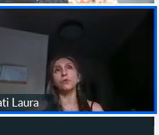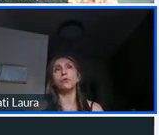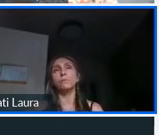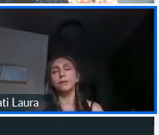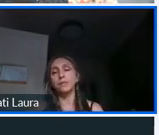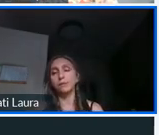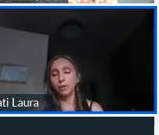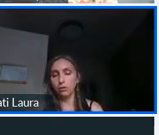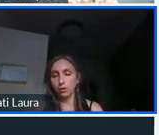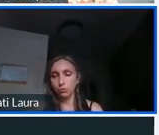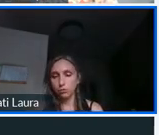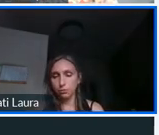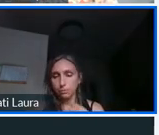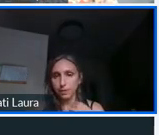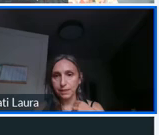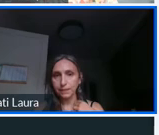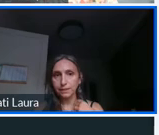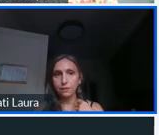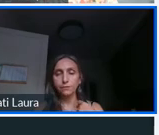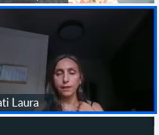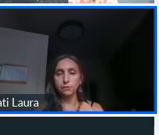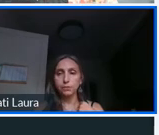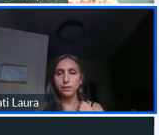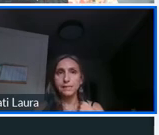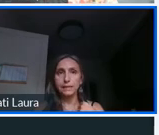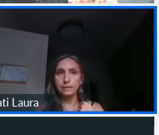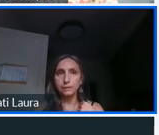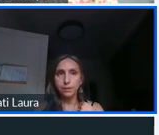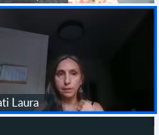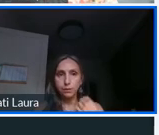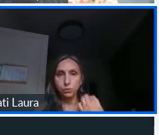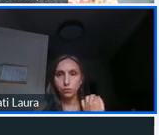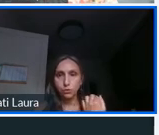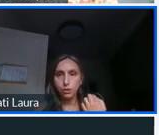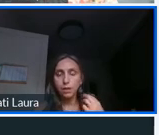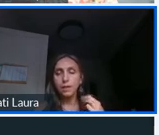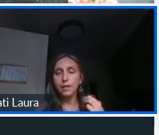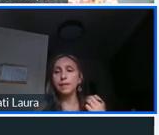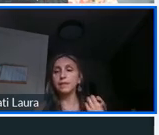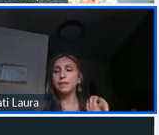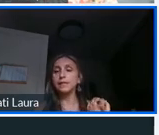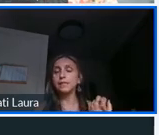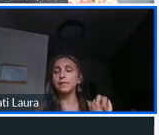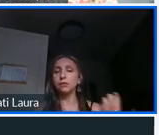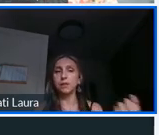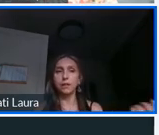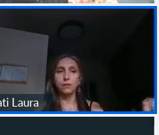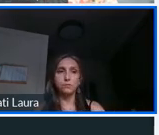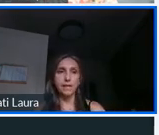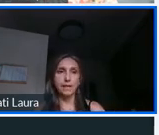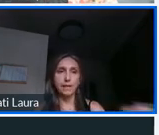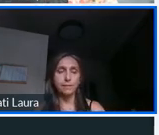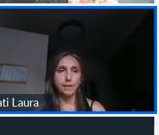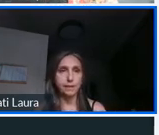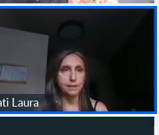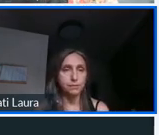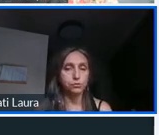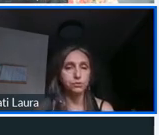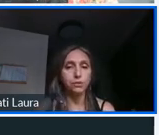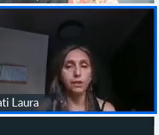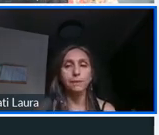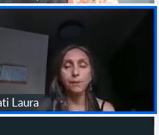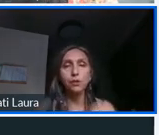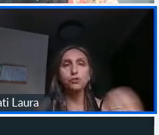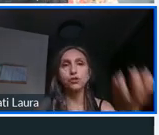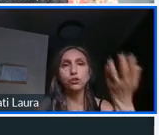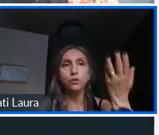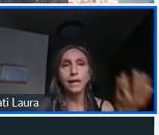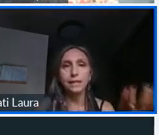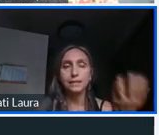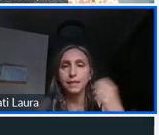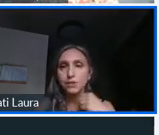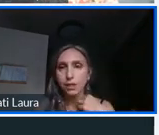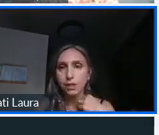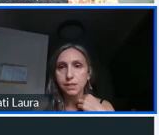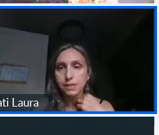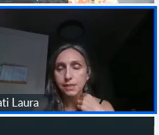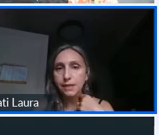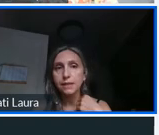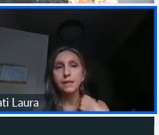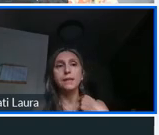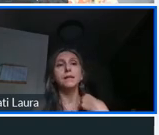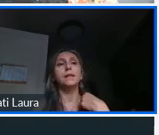non sono compatibili con la nozione open data e non vanno utilizzate per il riuso. L'indicazione è di usare la mera attribuzione. Però ci sono